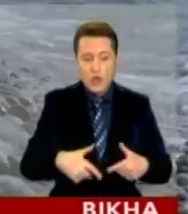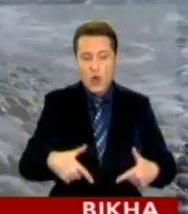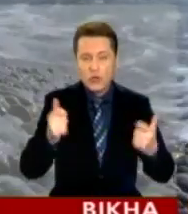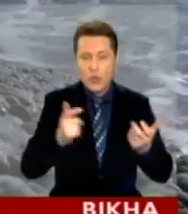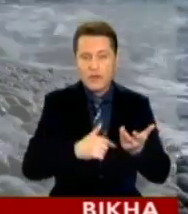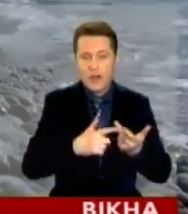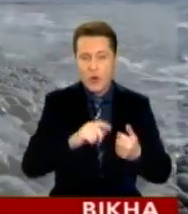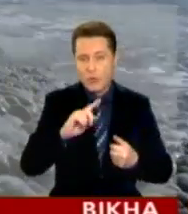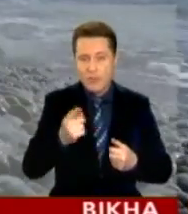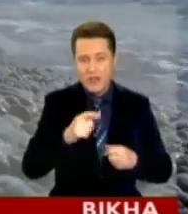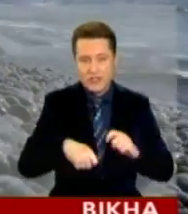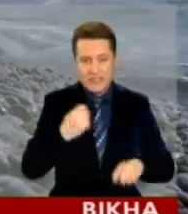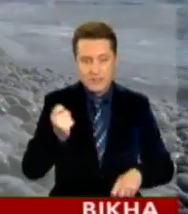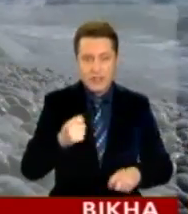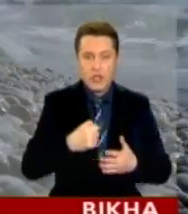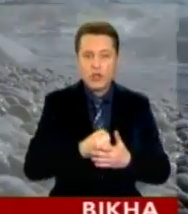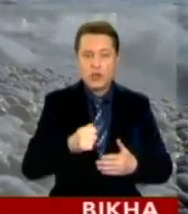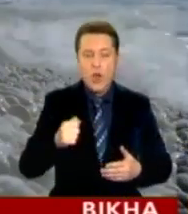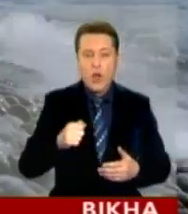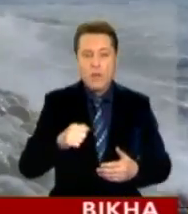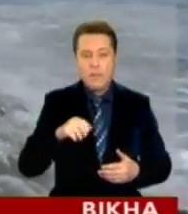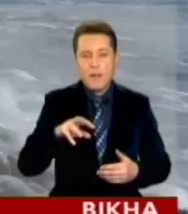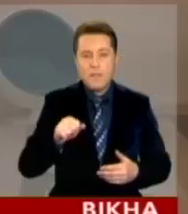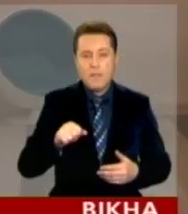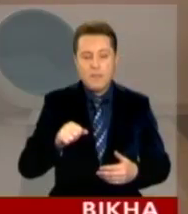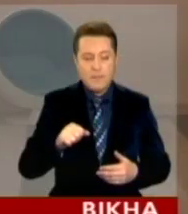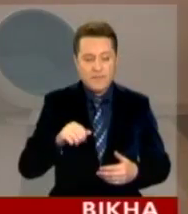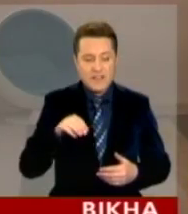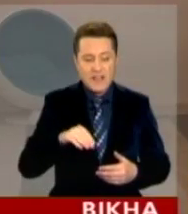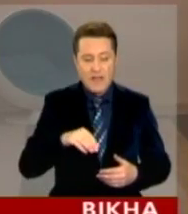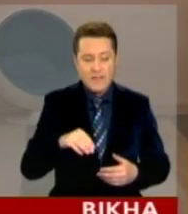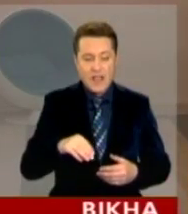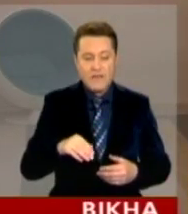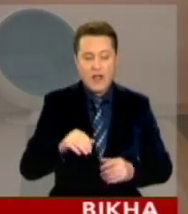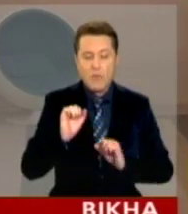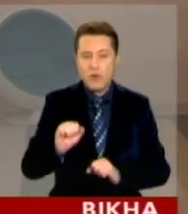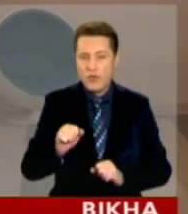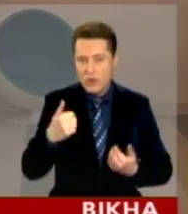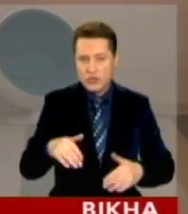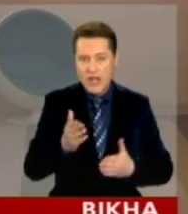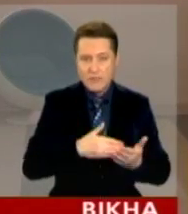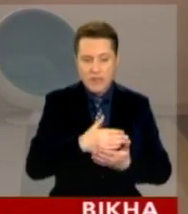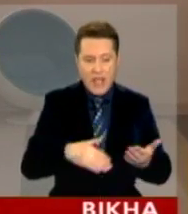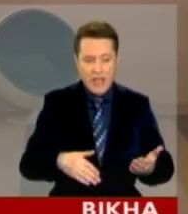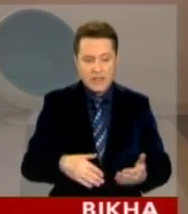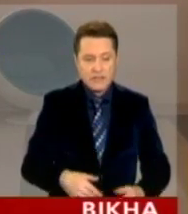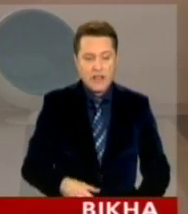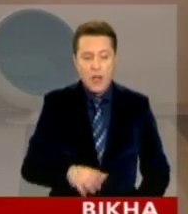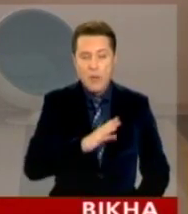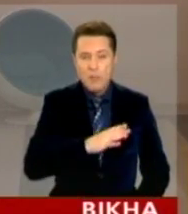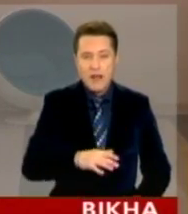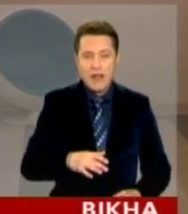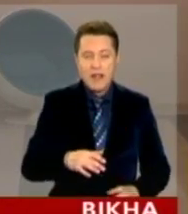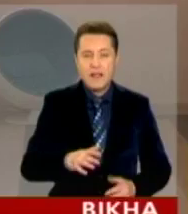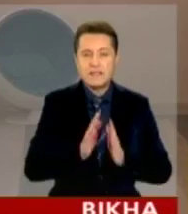підраховувати перші збитки. Кажуть, ще до травневих броні вже відміняють. Були навіть кілька броні, нам прийшлося анулювати, були запроси